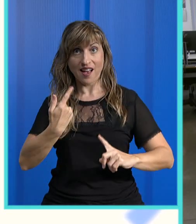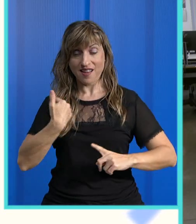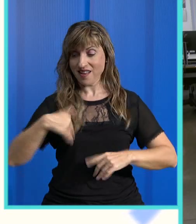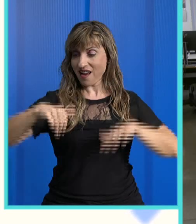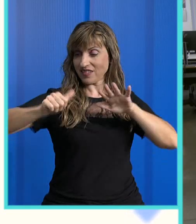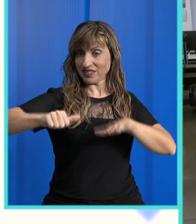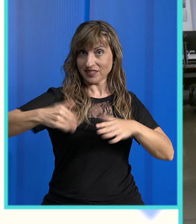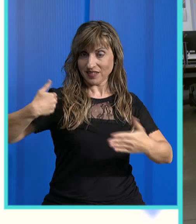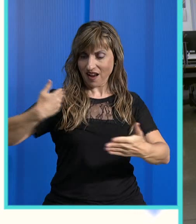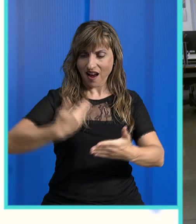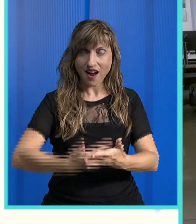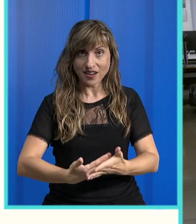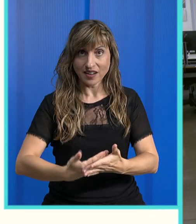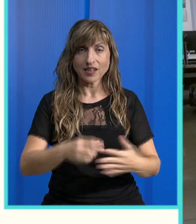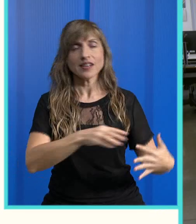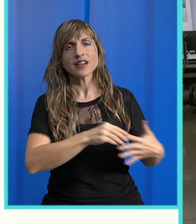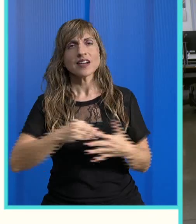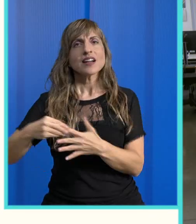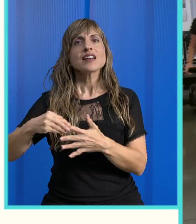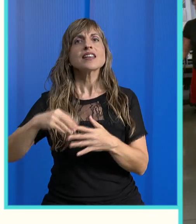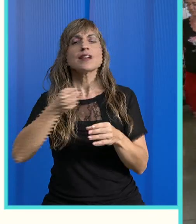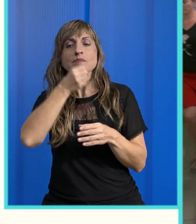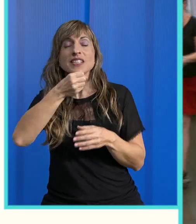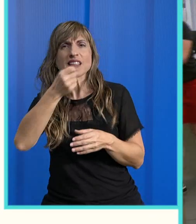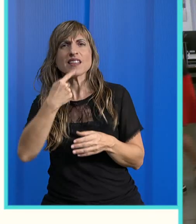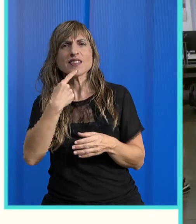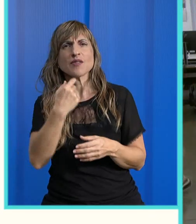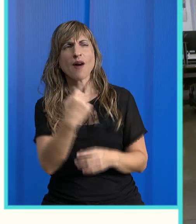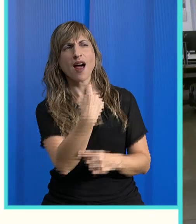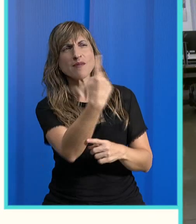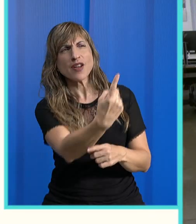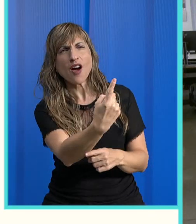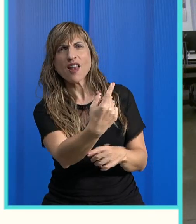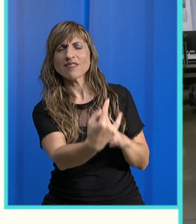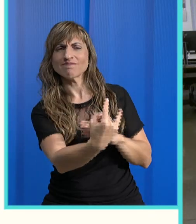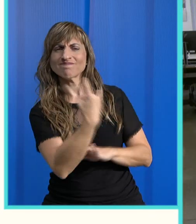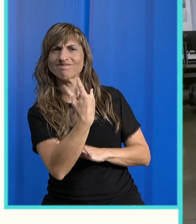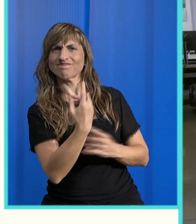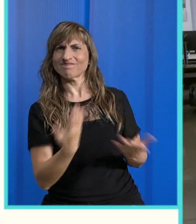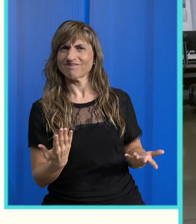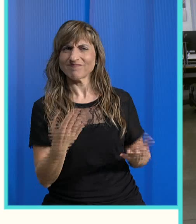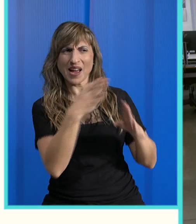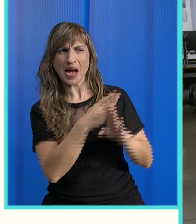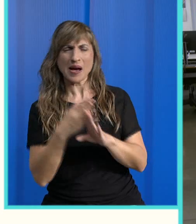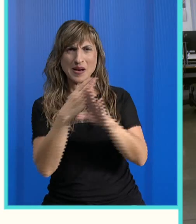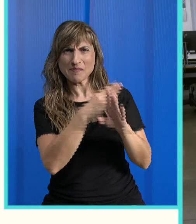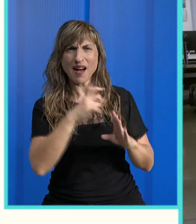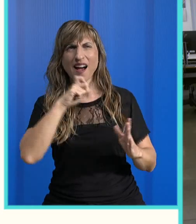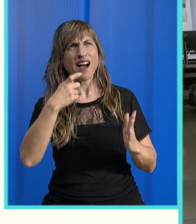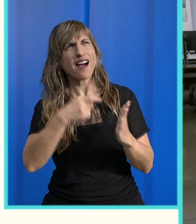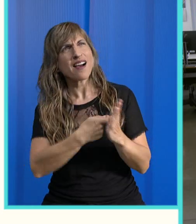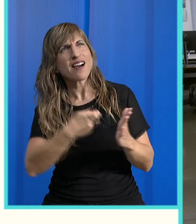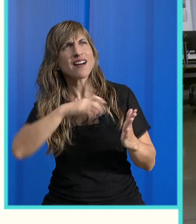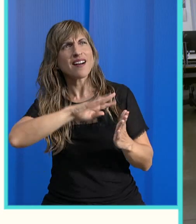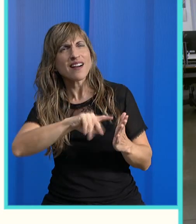El líder socialista, Fernando Carrera, defensa que García Albiol amaga les veritables dades empiolades sobre delinqüents multireincidents